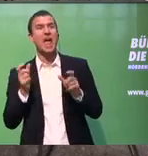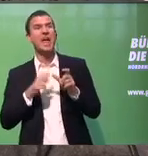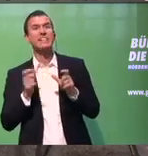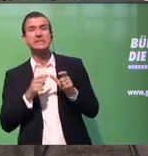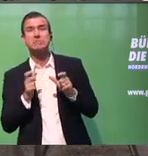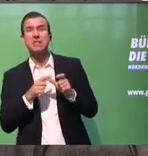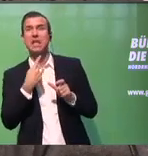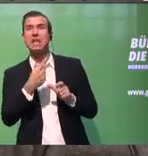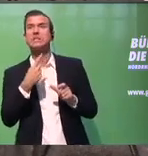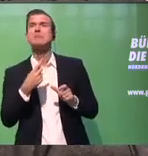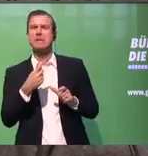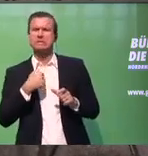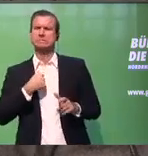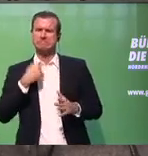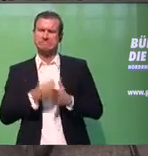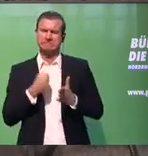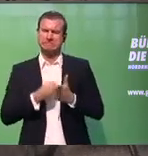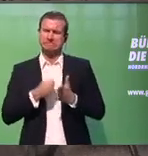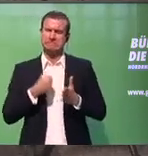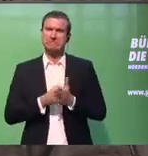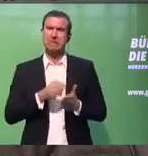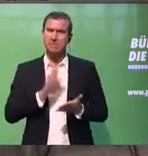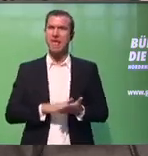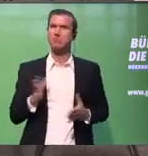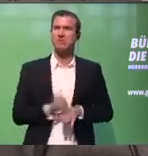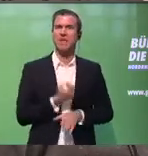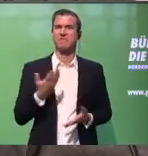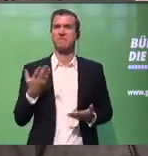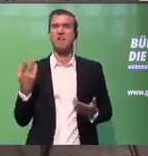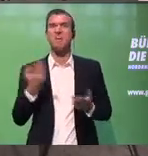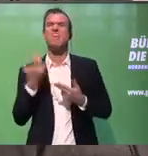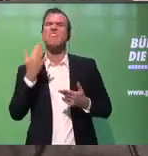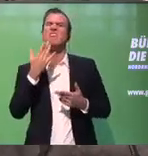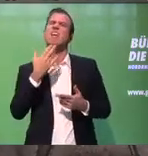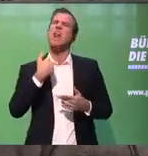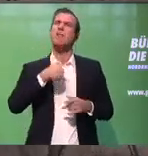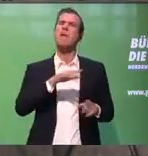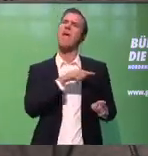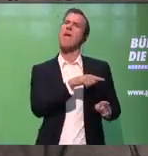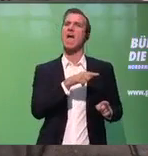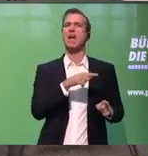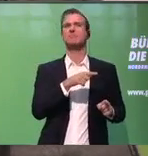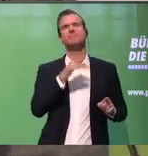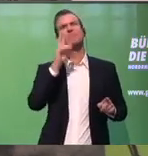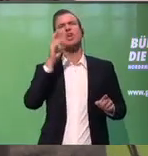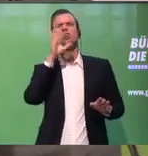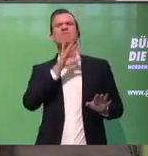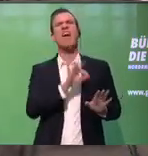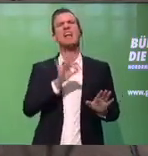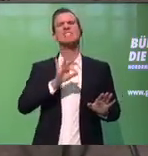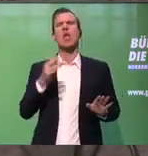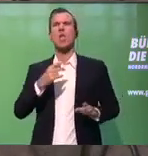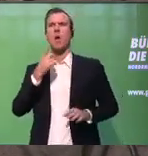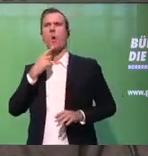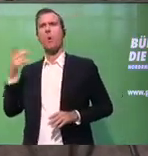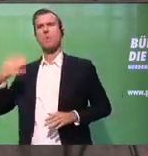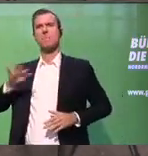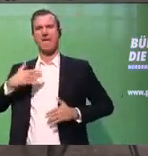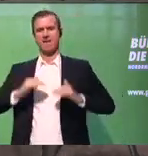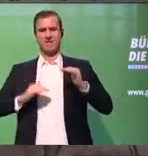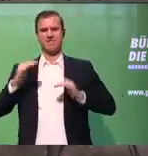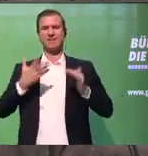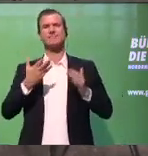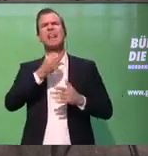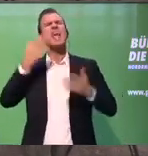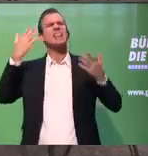SPD durchgesetzt? Wie viel schwarze Tinte, wie viel rotes Herzblut? Man kann diese Debatten verstehen vor dem Hintergrund, dass die